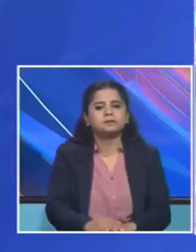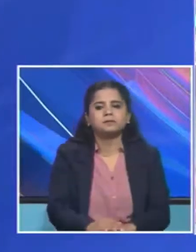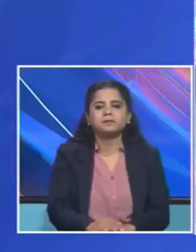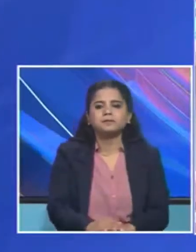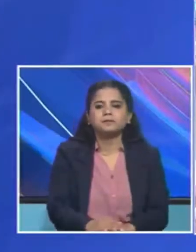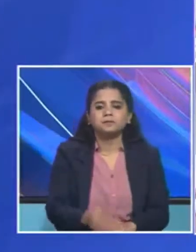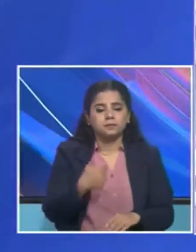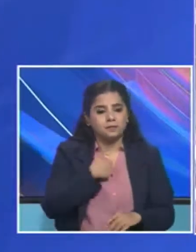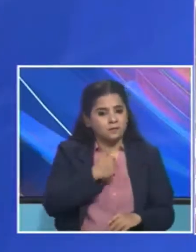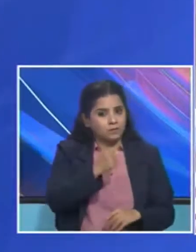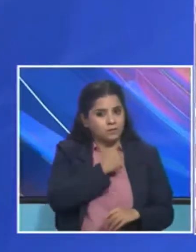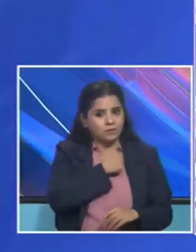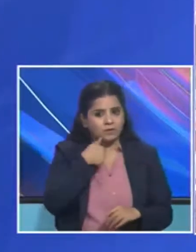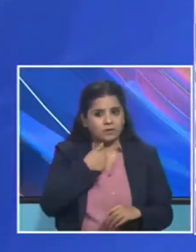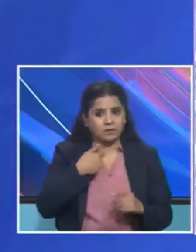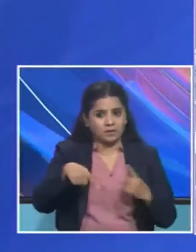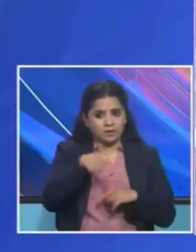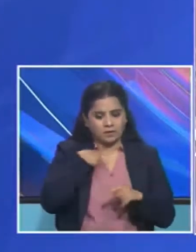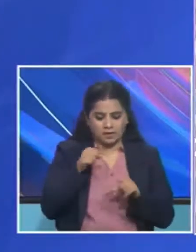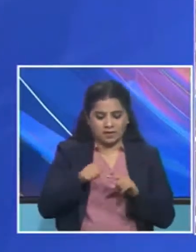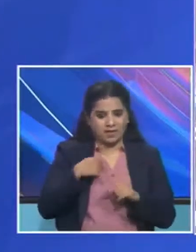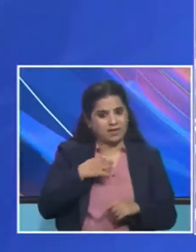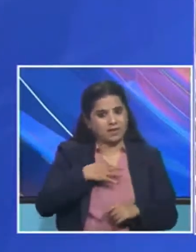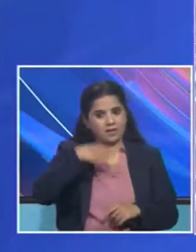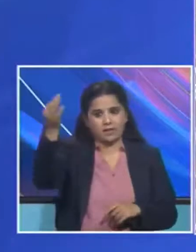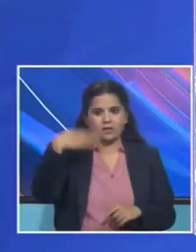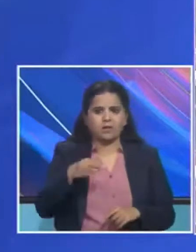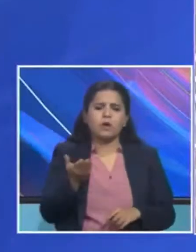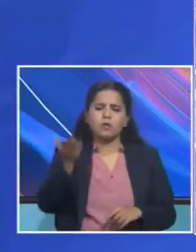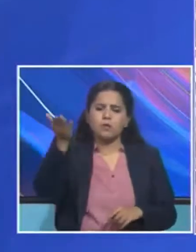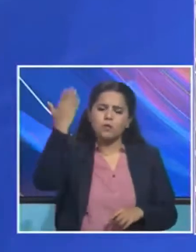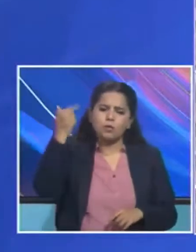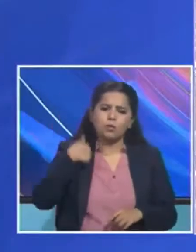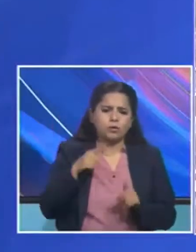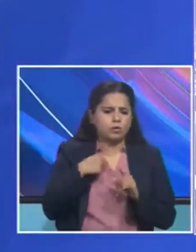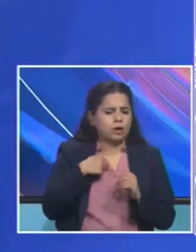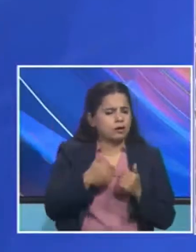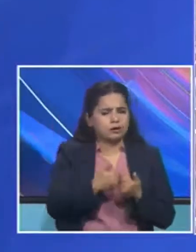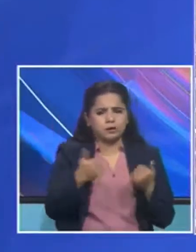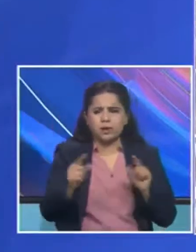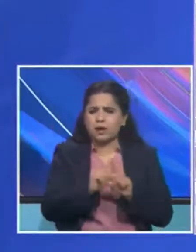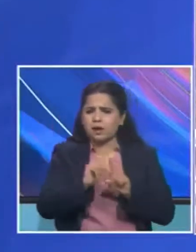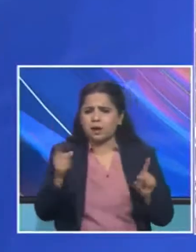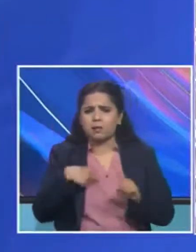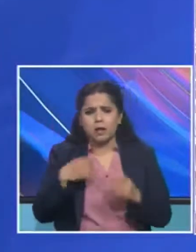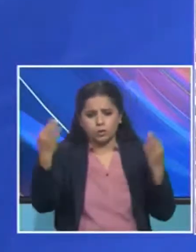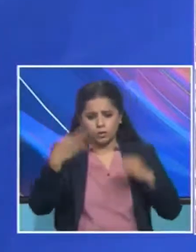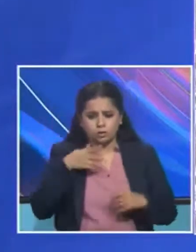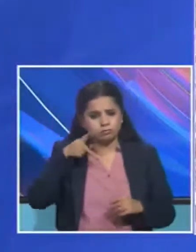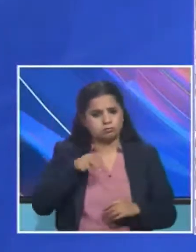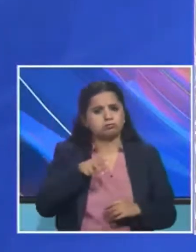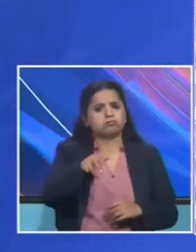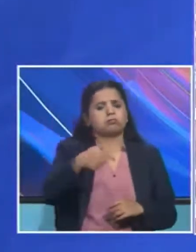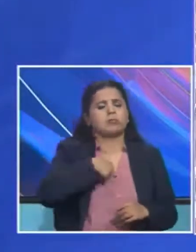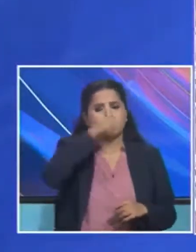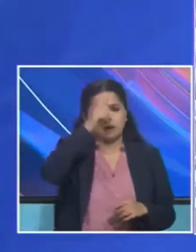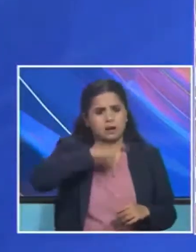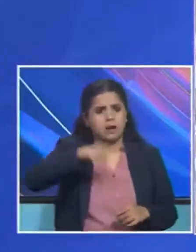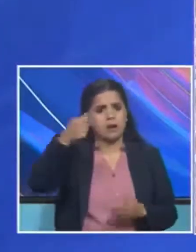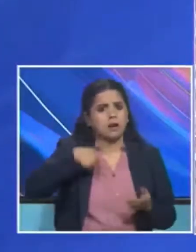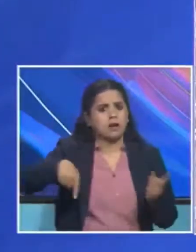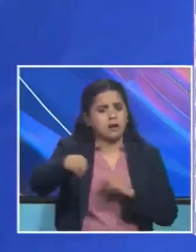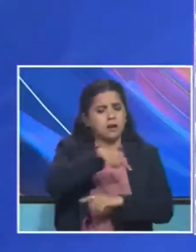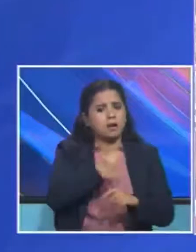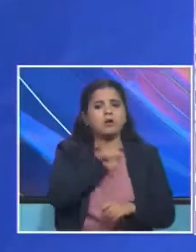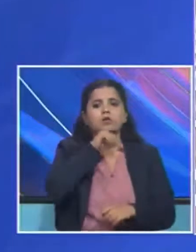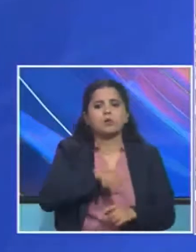मेरे इस निर्वाचन में पुराने लीग से हटकर नए रास्ते पर चलने वाले भारत के आज के युवाओं